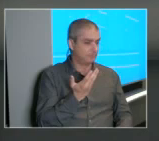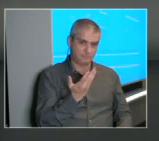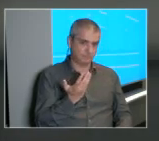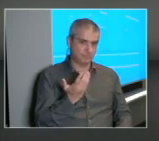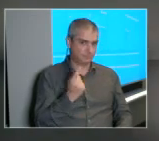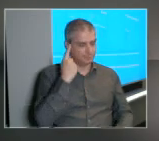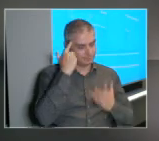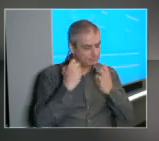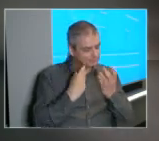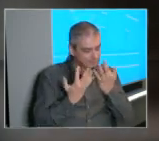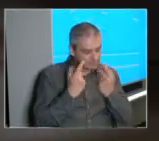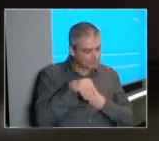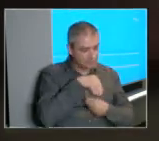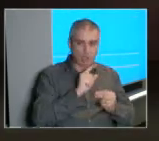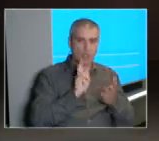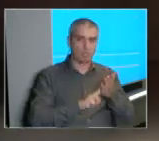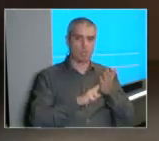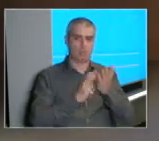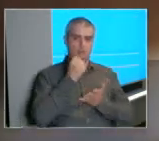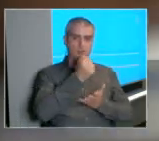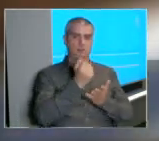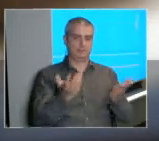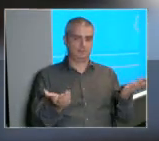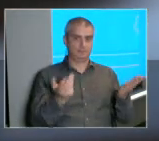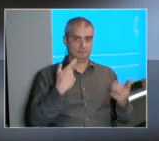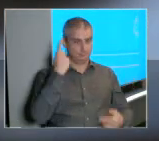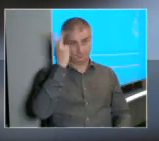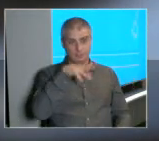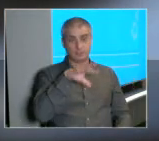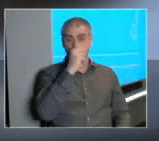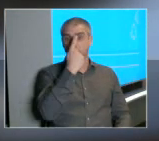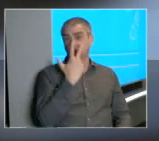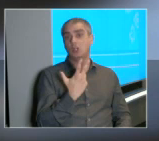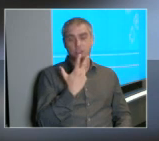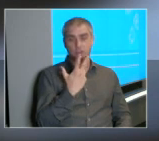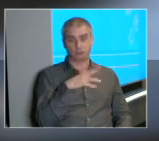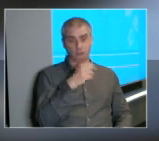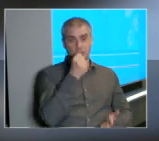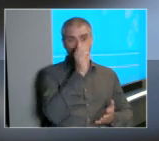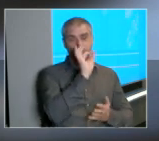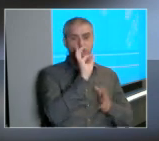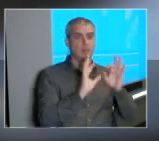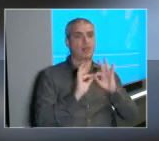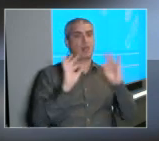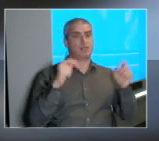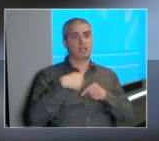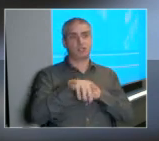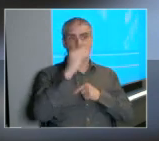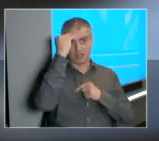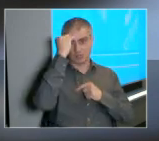שצפו לא נכון את התקציב. הבנתי שמצאו שליש תקציב בשביל להתחיל את